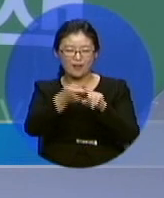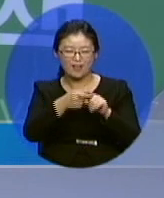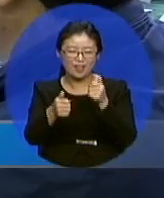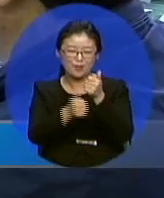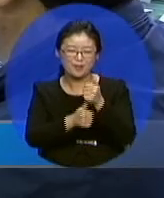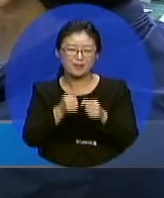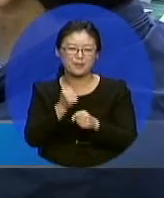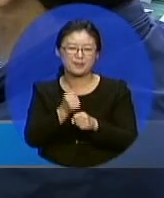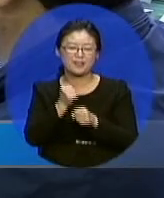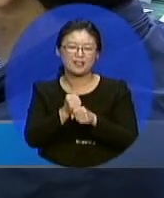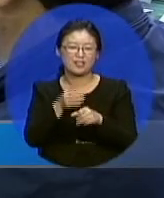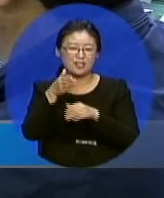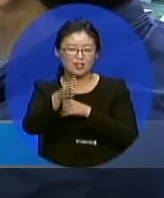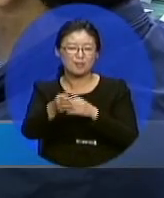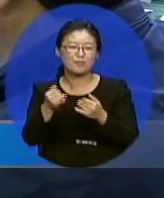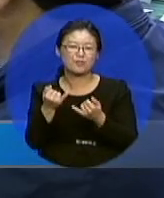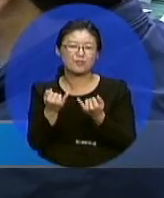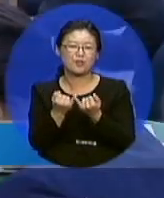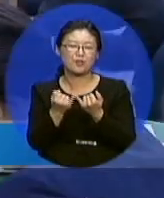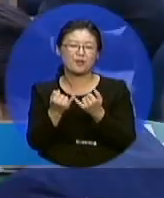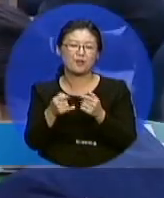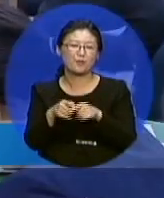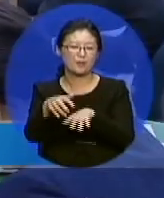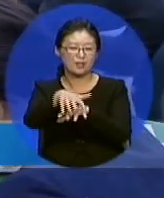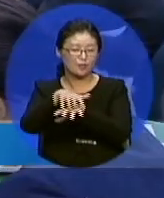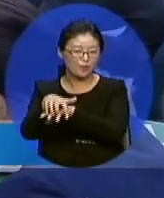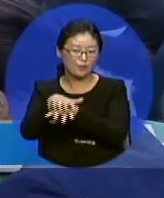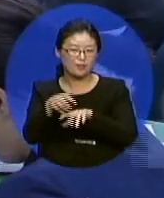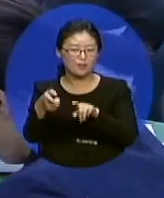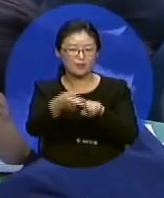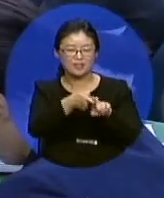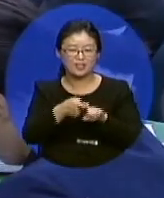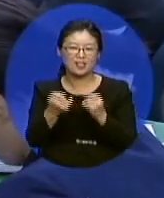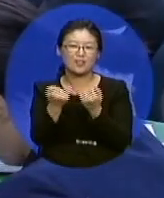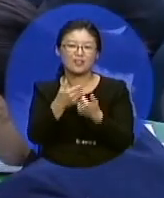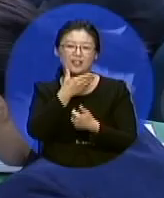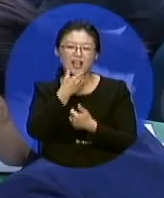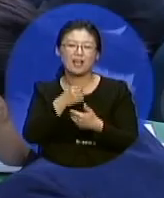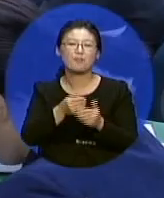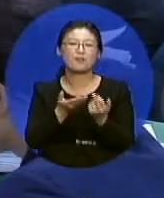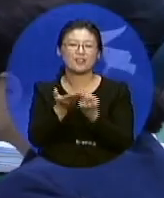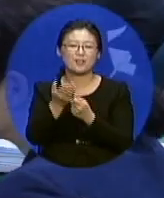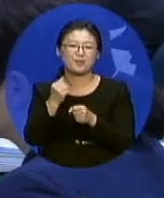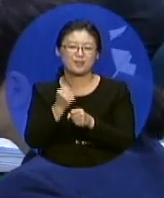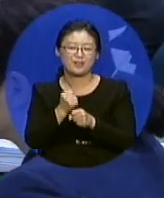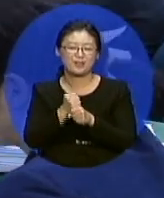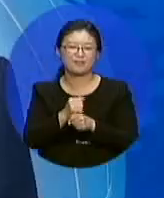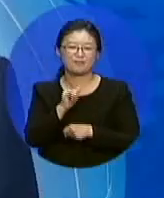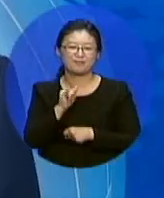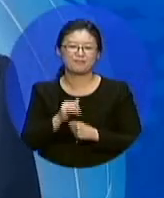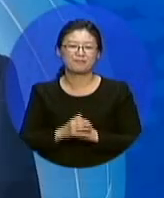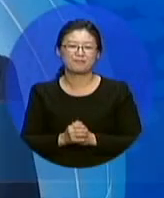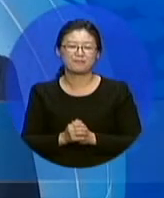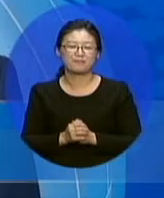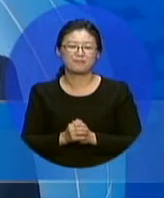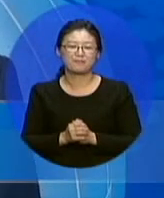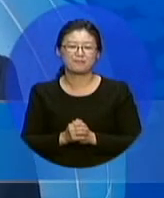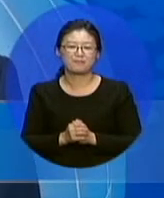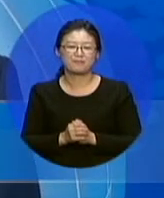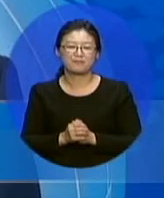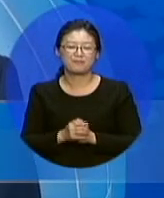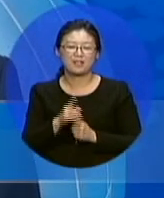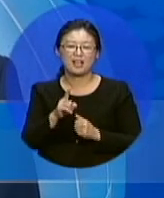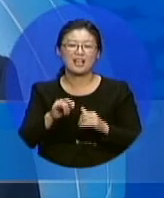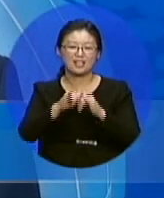인력 발굴과 여성 인적 자원 네트워크를 구축해 여성의 행복한 제주를 만드는 기반을 조성하고 있습니다. 한